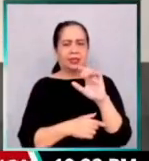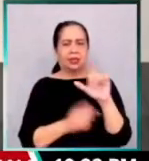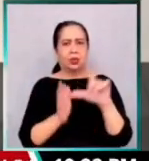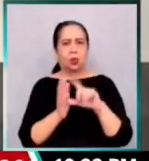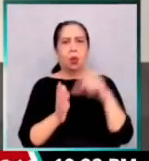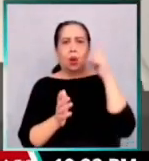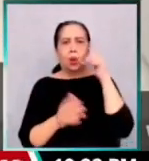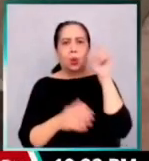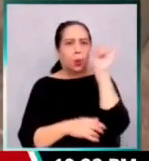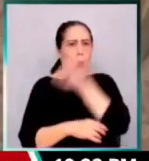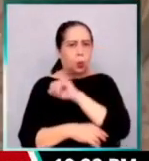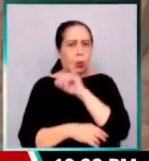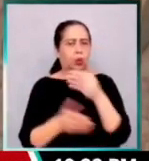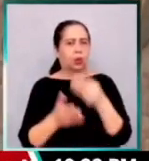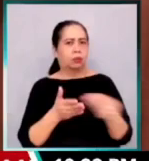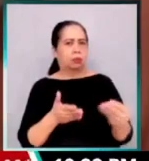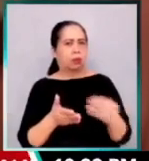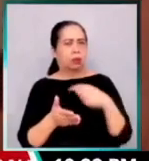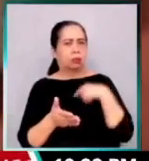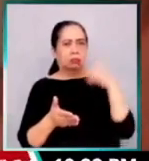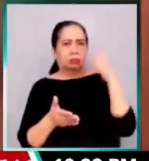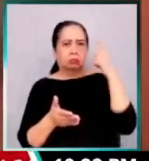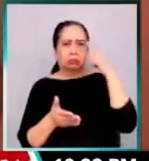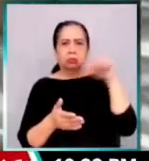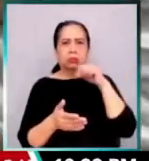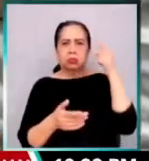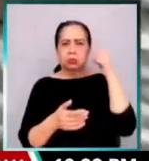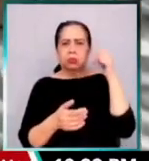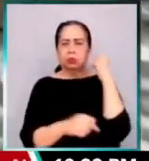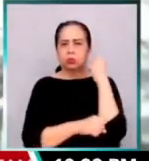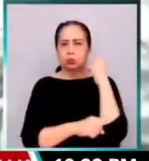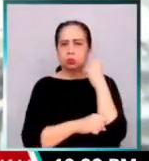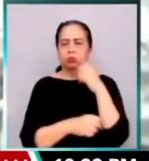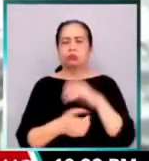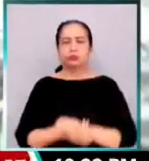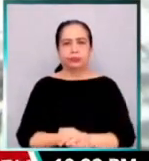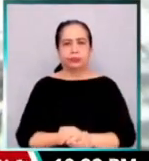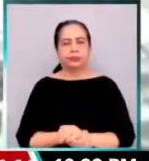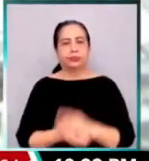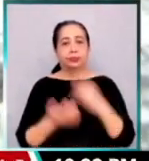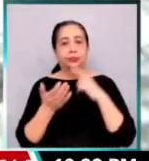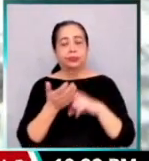kanyang binili. Von Aquino, nagbabalita para sa GMA Integrated News.